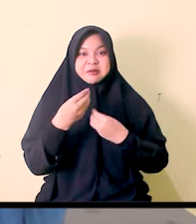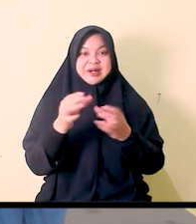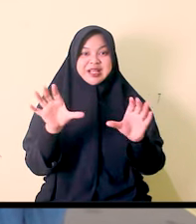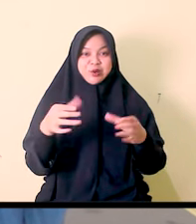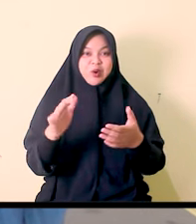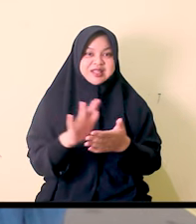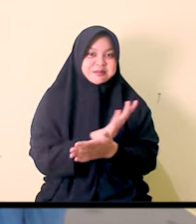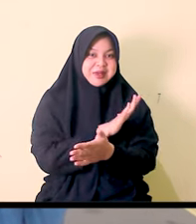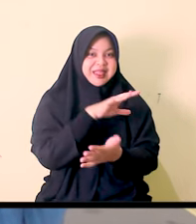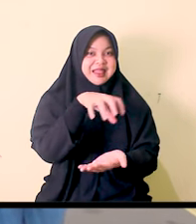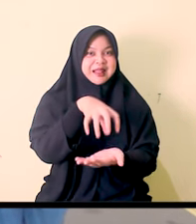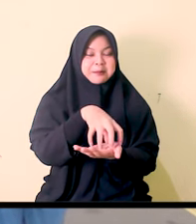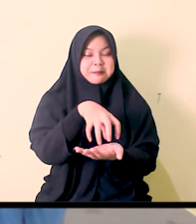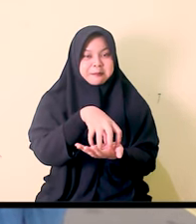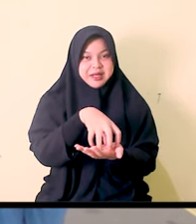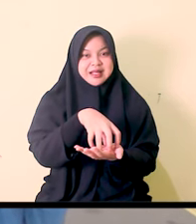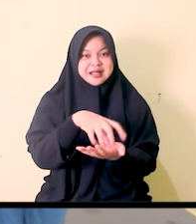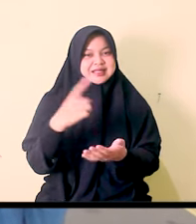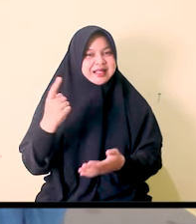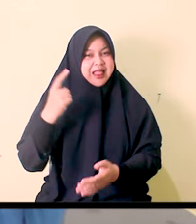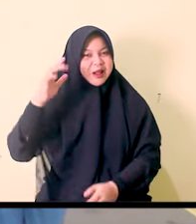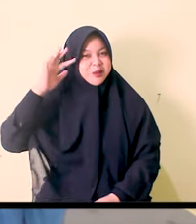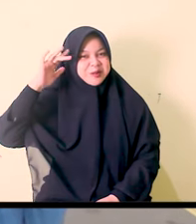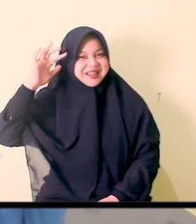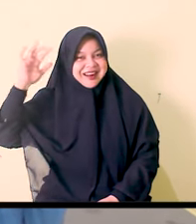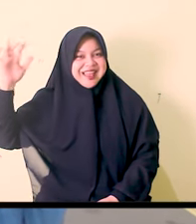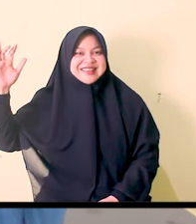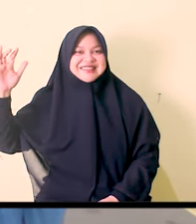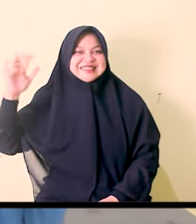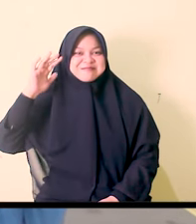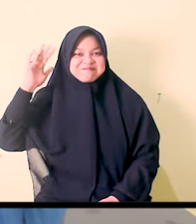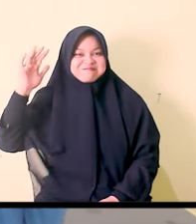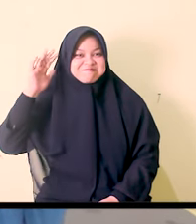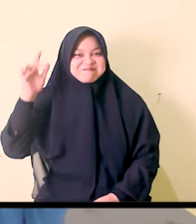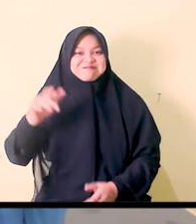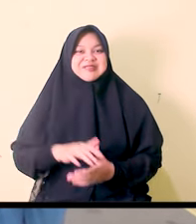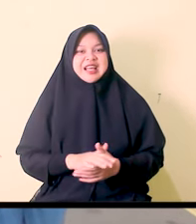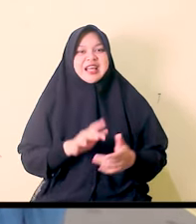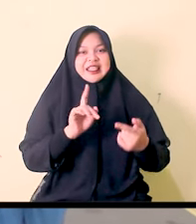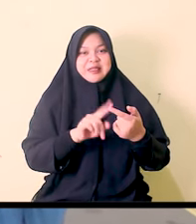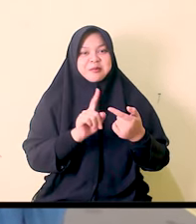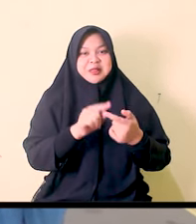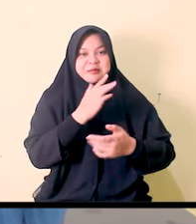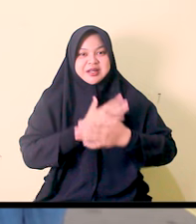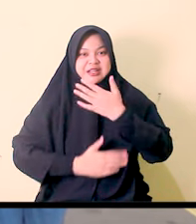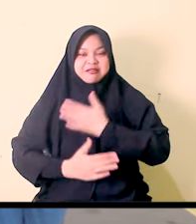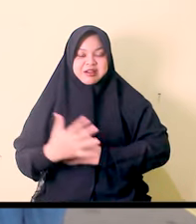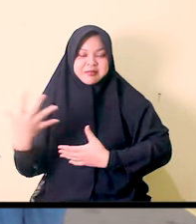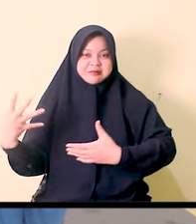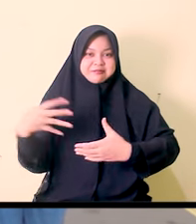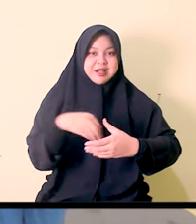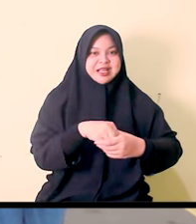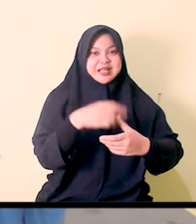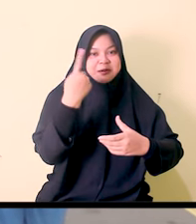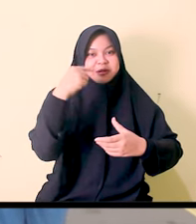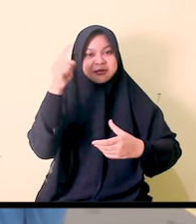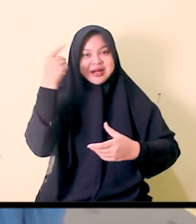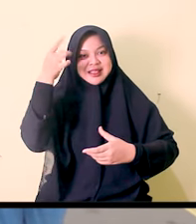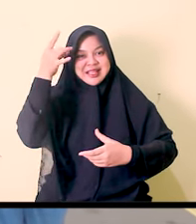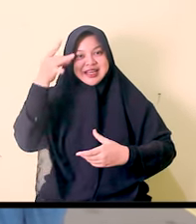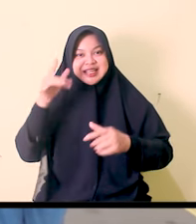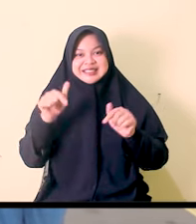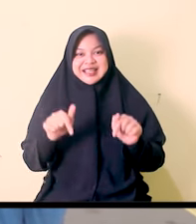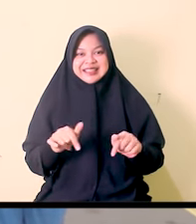kami berikan ruang dan tempat untuk selalu berkreasi bersama kami akhirnya teman-teman di fabel menjadi bagian dari pemerintah